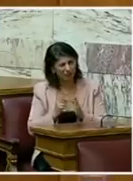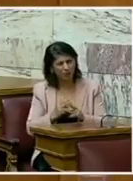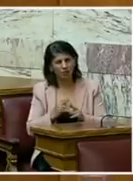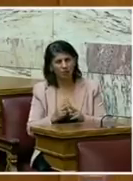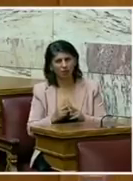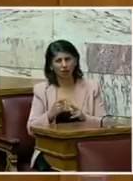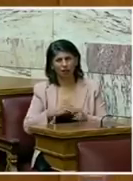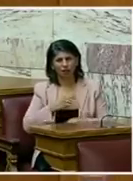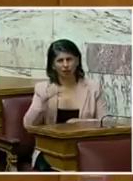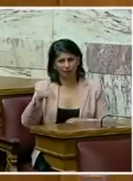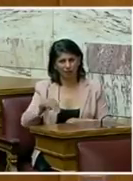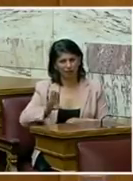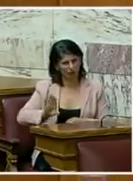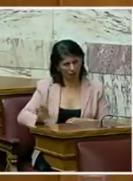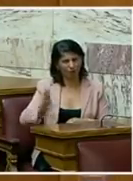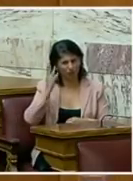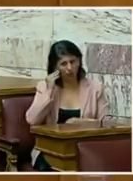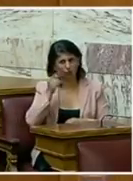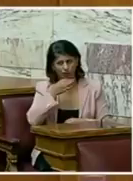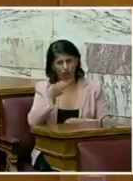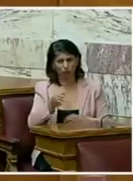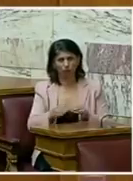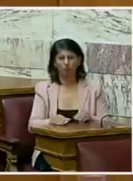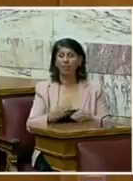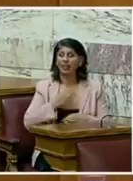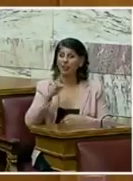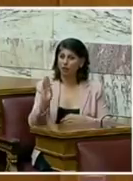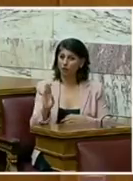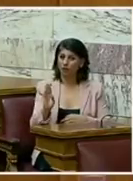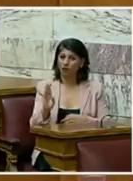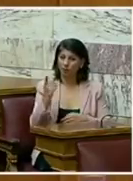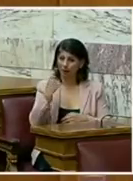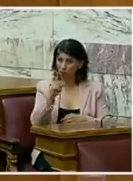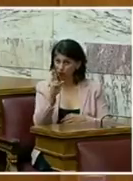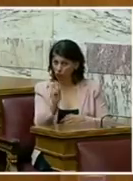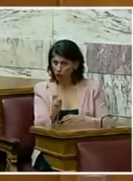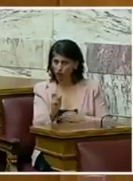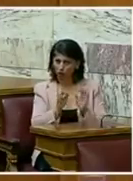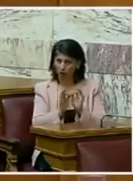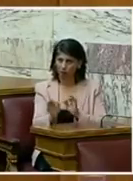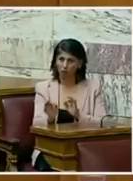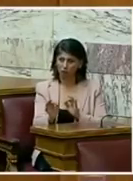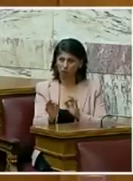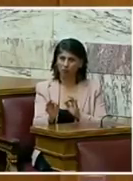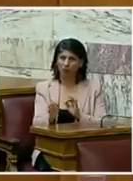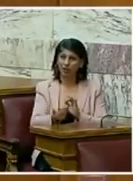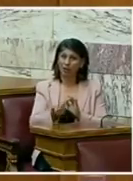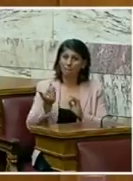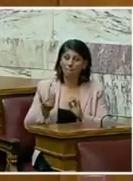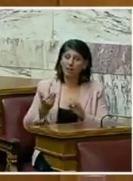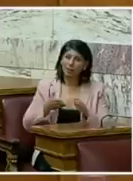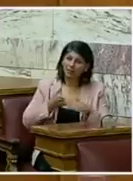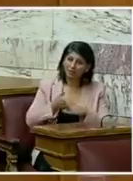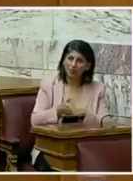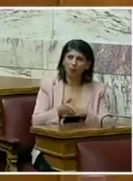Μεταράκη, αφήστε τον κύριο συνάδελφο να ακούσει κάτι που θα τον πω. Κύριε Βορύδη, ακούστε, με το 120 που εφαρμόζεται αναλογικά, πριν από την εισαγωγή, από